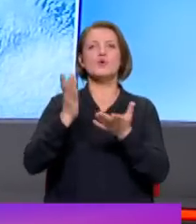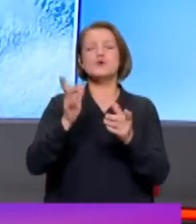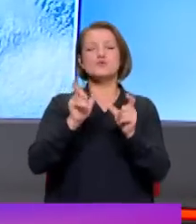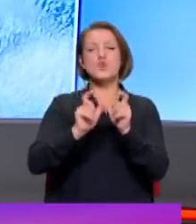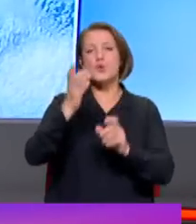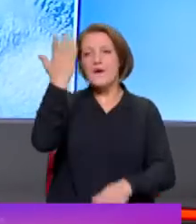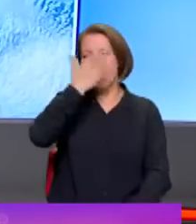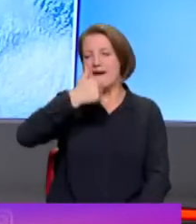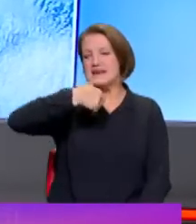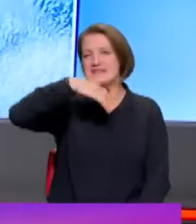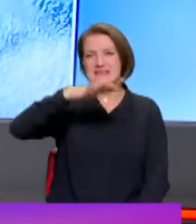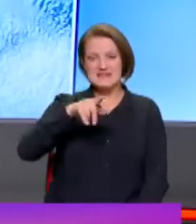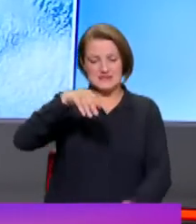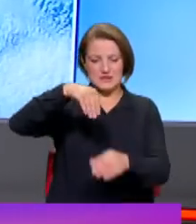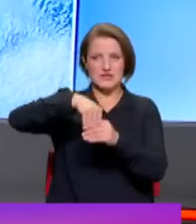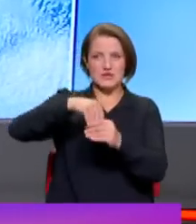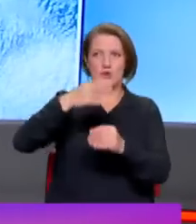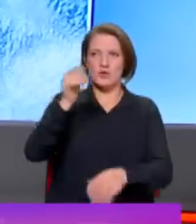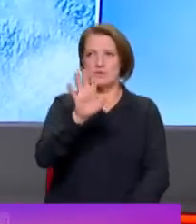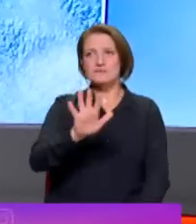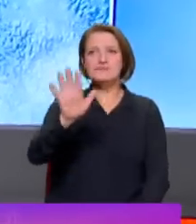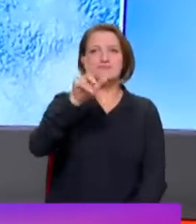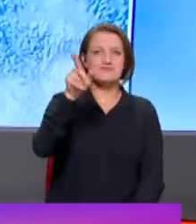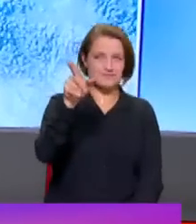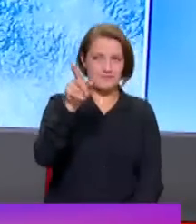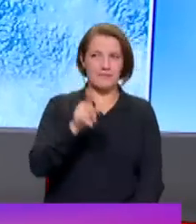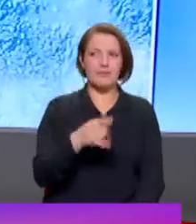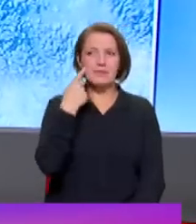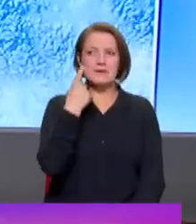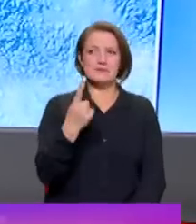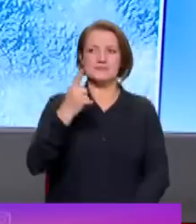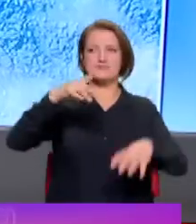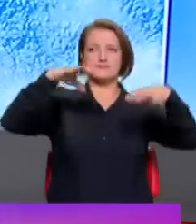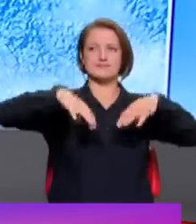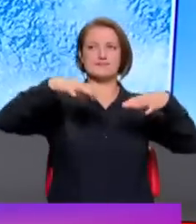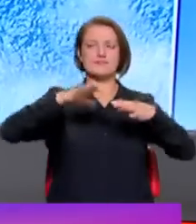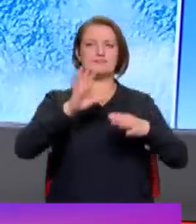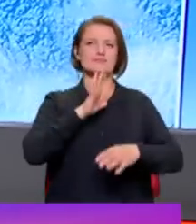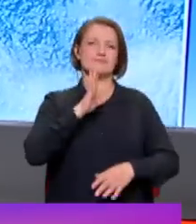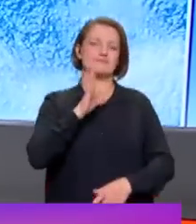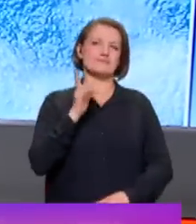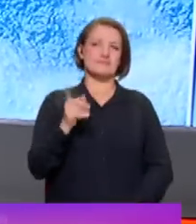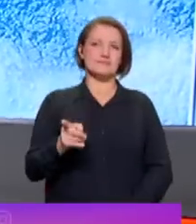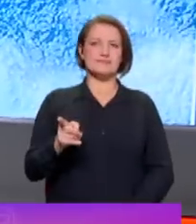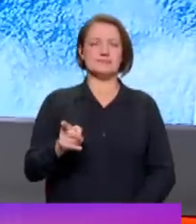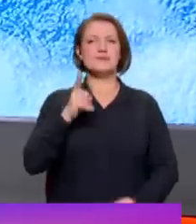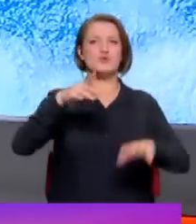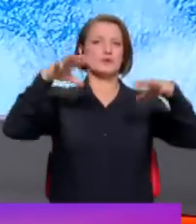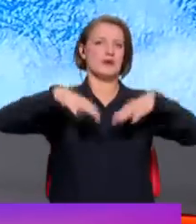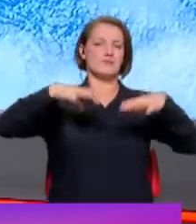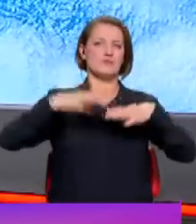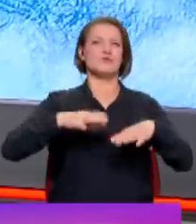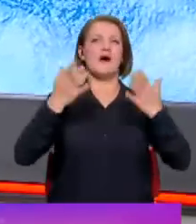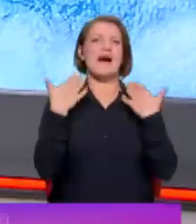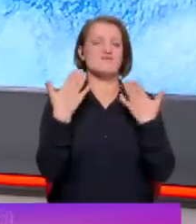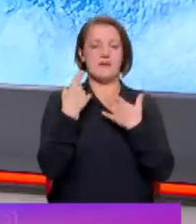Doğu Karadeniz'in de doğusunu içine alacak şekilde sevgili izleyenler bakın bir yağışlı hava söz konusu bu yağışlı havanın